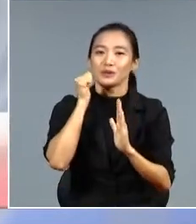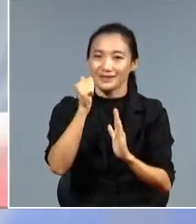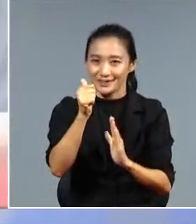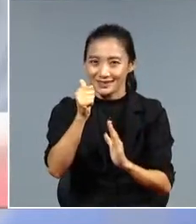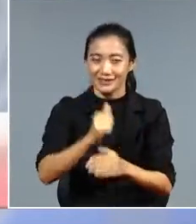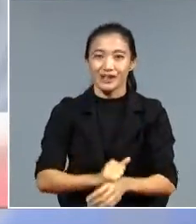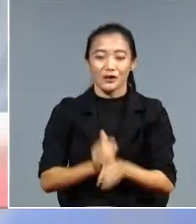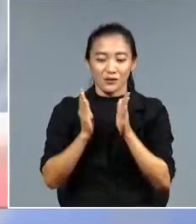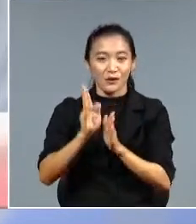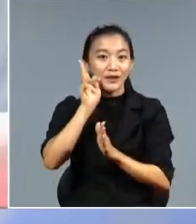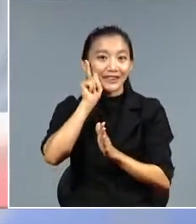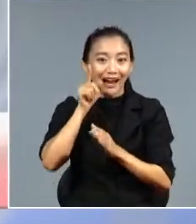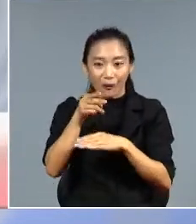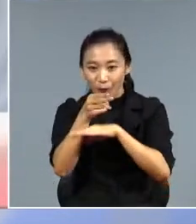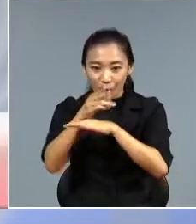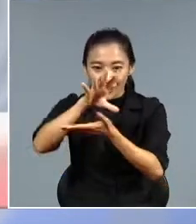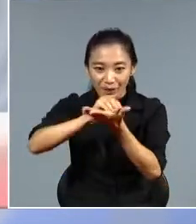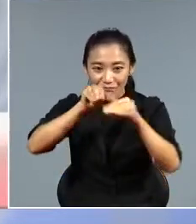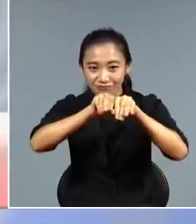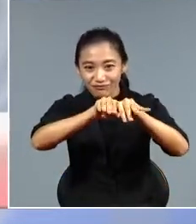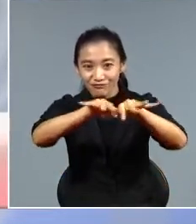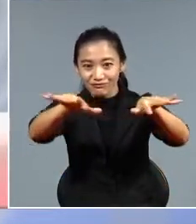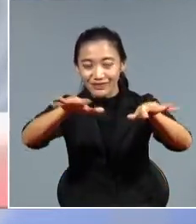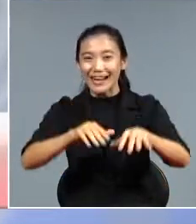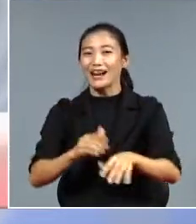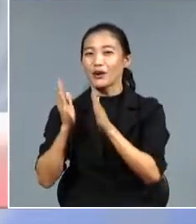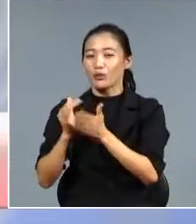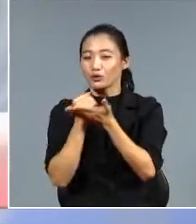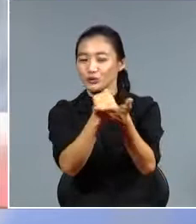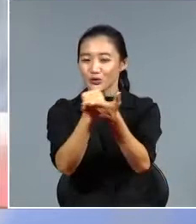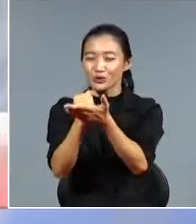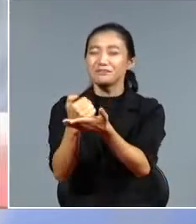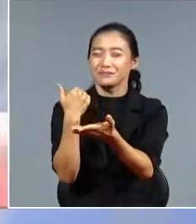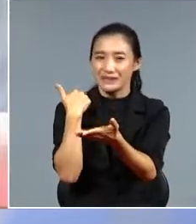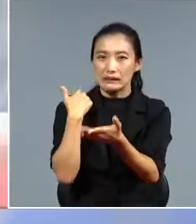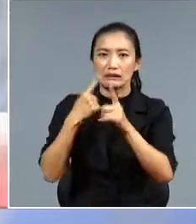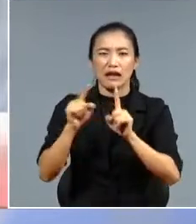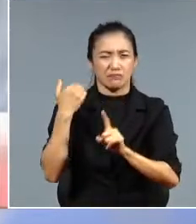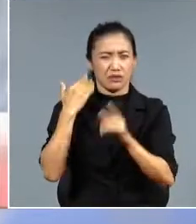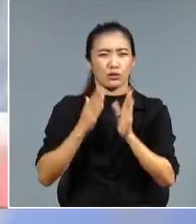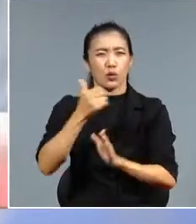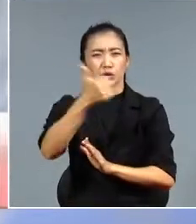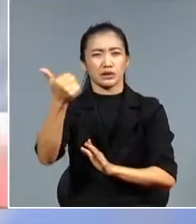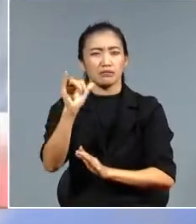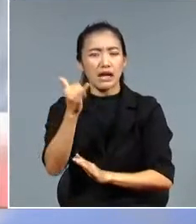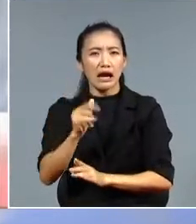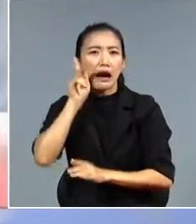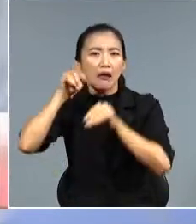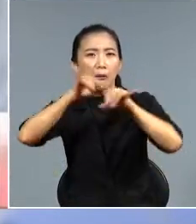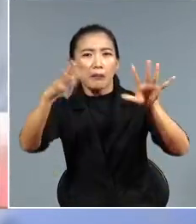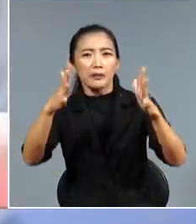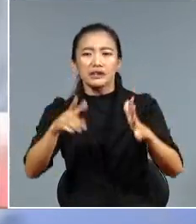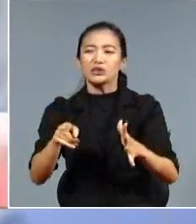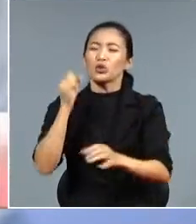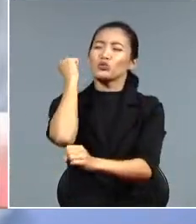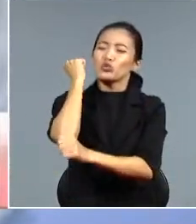มาก็มีเข้าไปช่วยคนเข้าไปช่วยแต่คนที่ไม่ได้เป็นข่าวล่ะจะทำยังไงเนี่ยนะฮะเพราะ